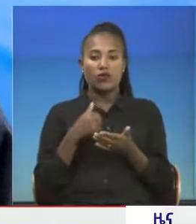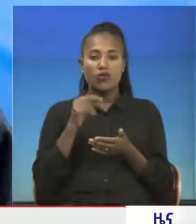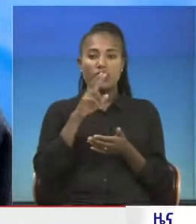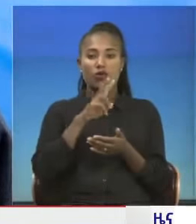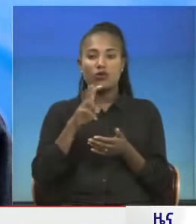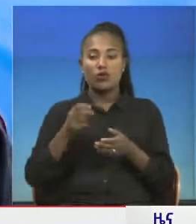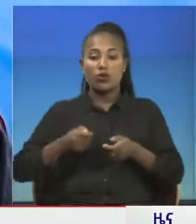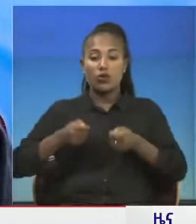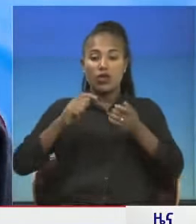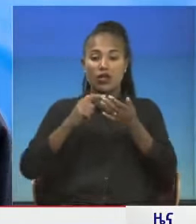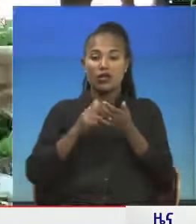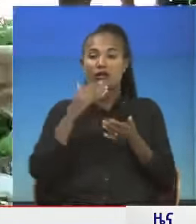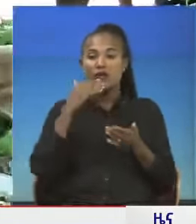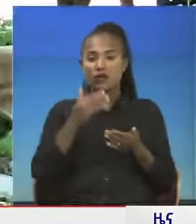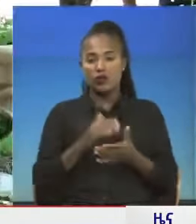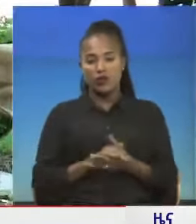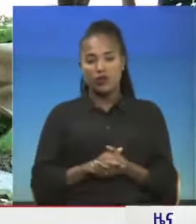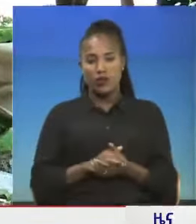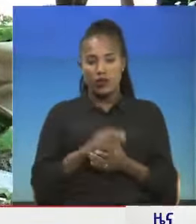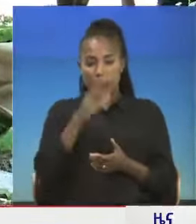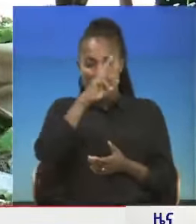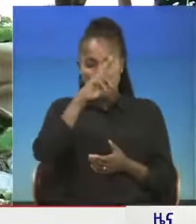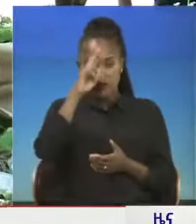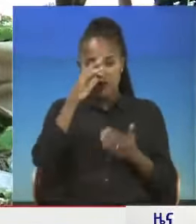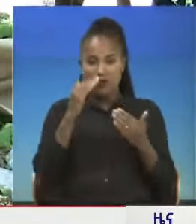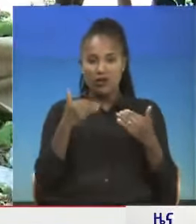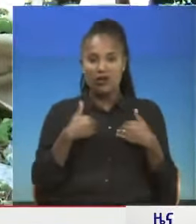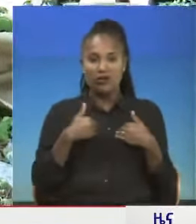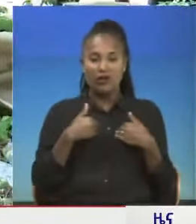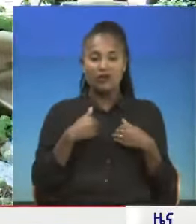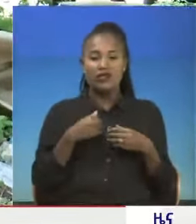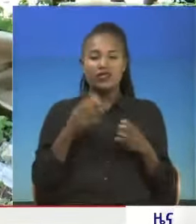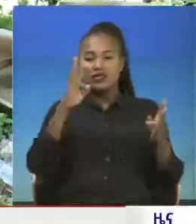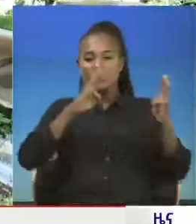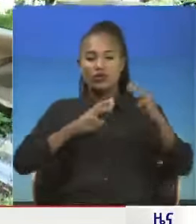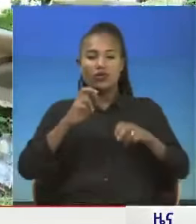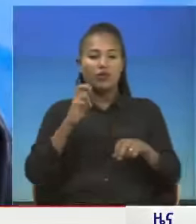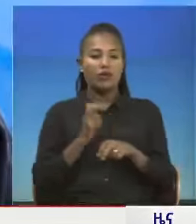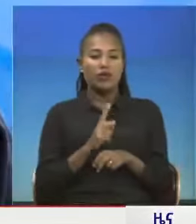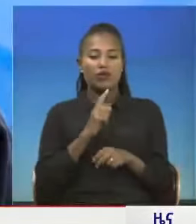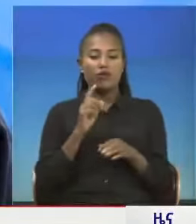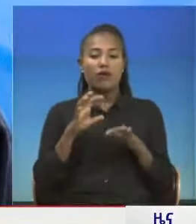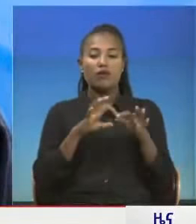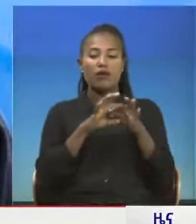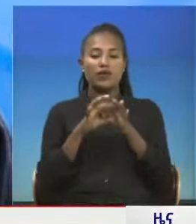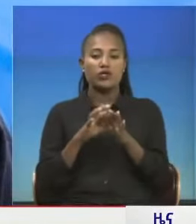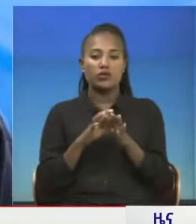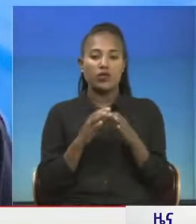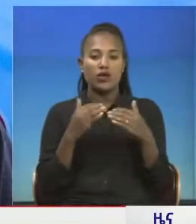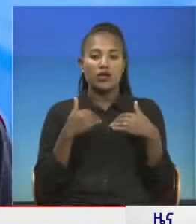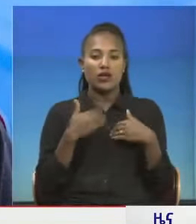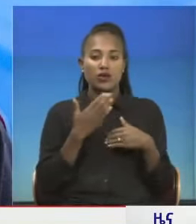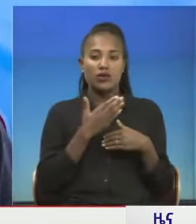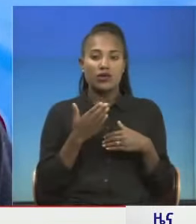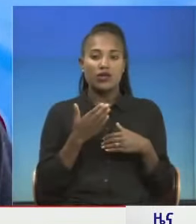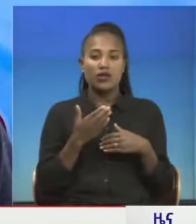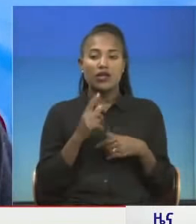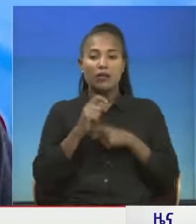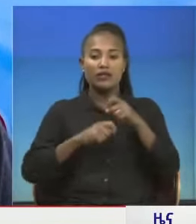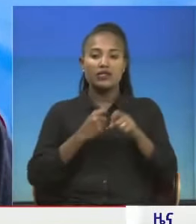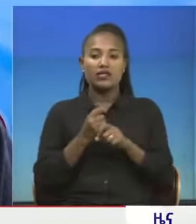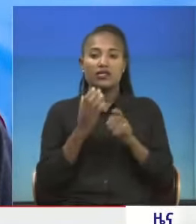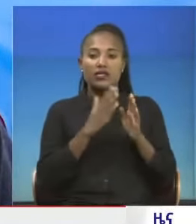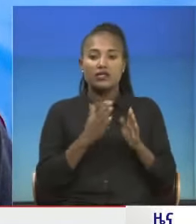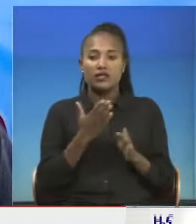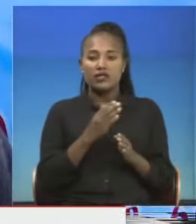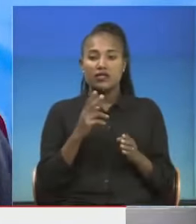ወደ 200 ኩንታል እና ይሄ በጣም ጥሩ ነው። ምክንያቱም አሁን ያለው በጣም ስር የሰደደ ችግር ነው። ማህበረሰቡ ያለውን ነገር ለአመት